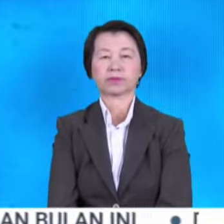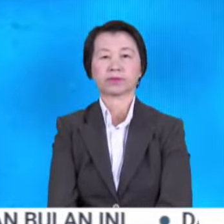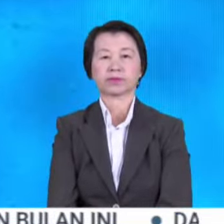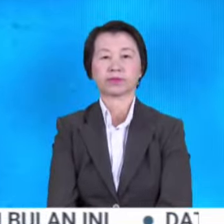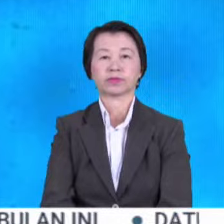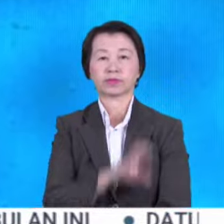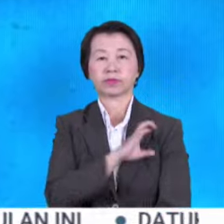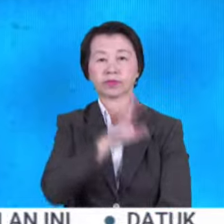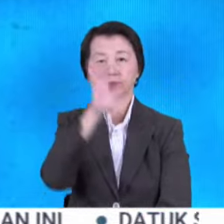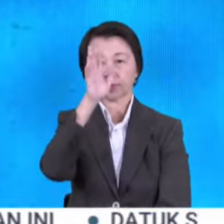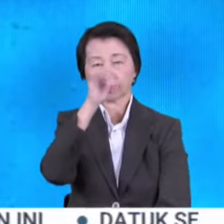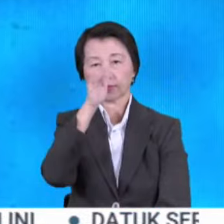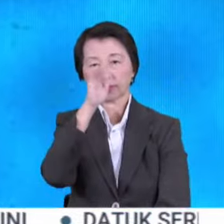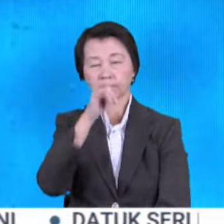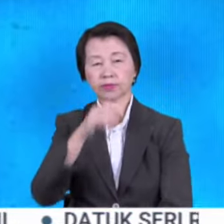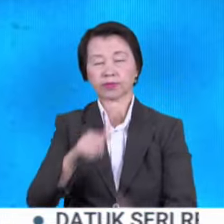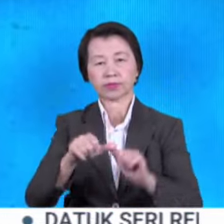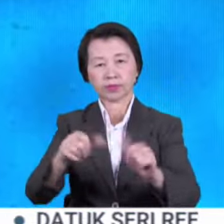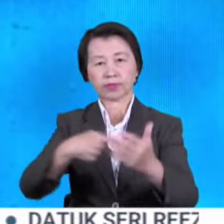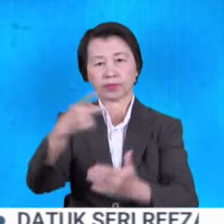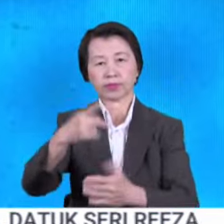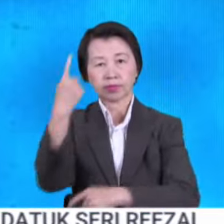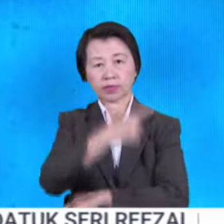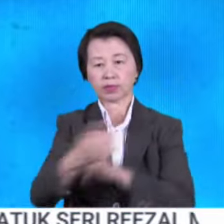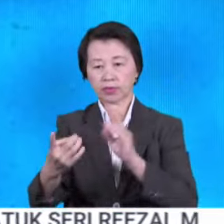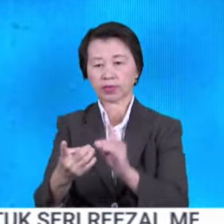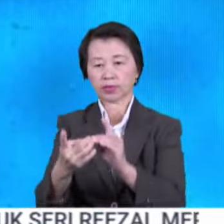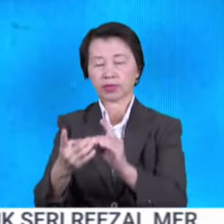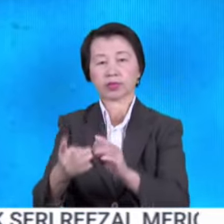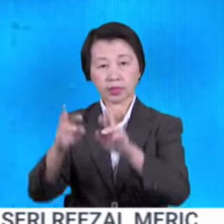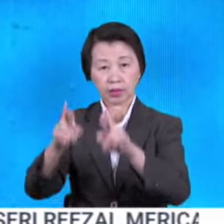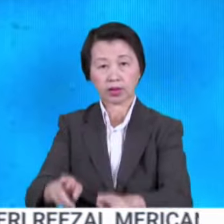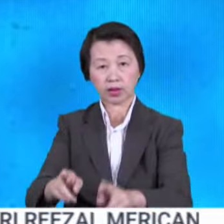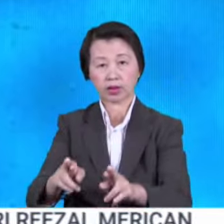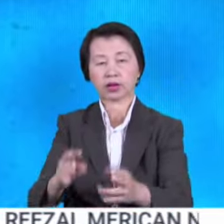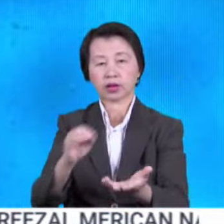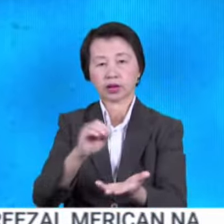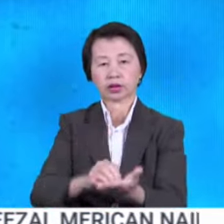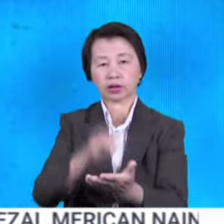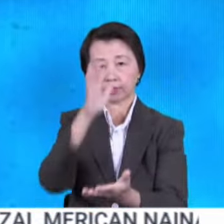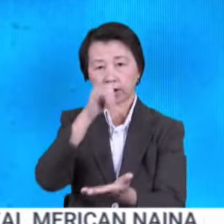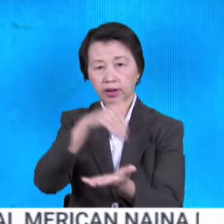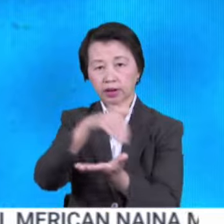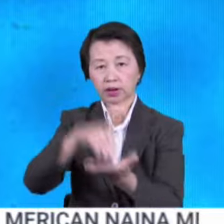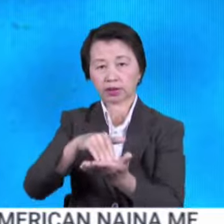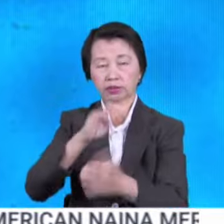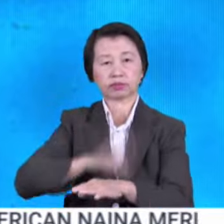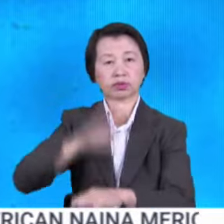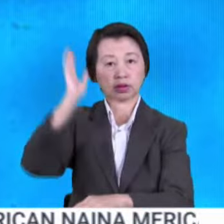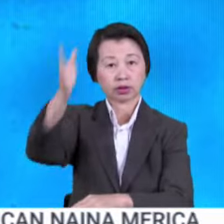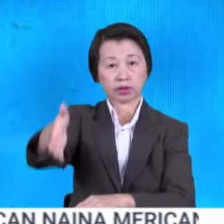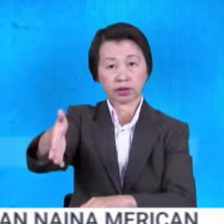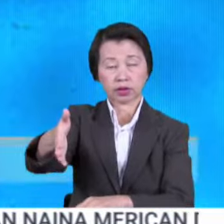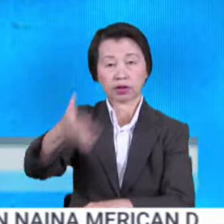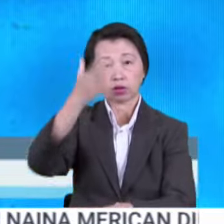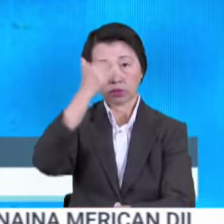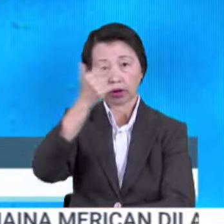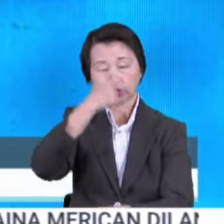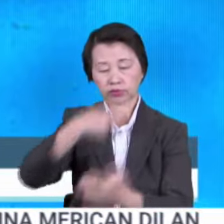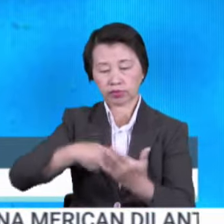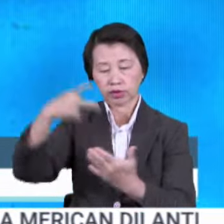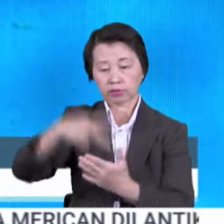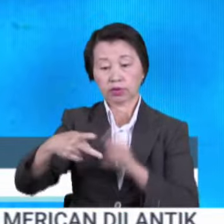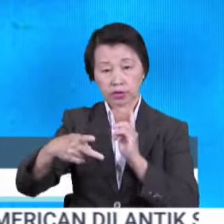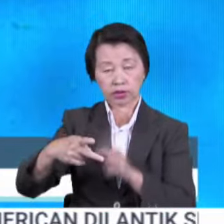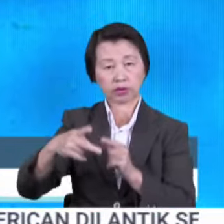akan meneruskan program hari bertemu pelanggan di Ibu pejabat pulis daerah melati tengah pada masa akan datang ia bergetar program tersebut